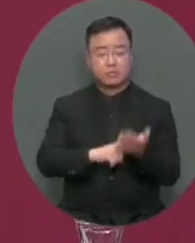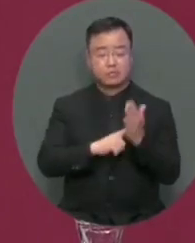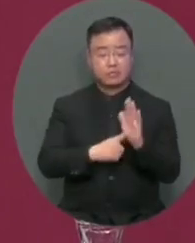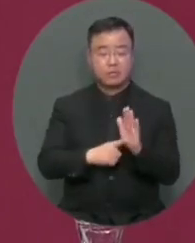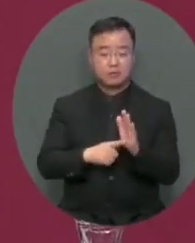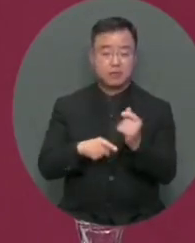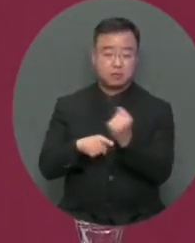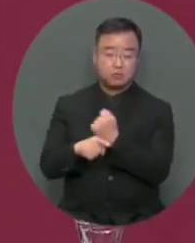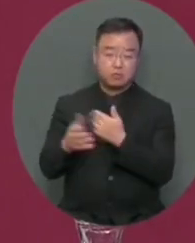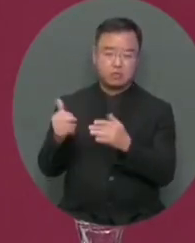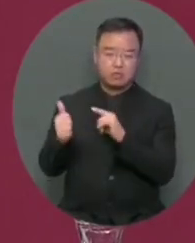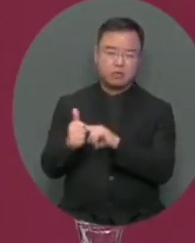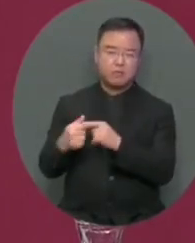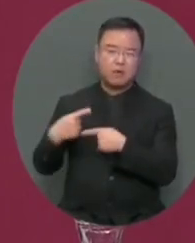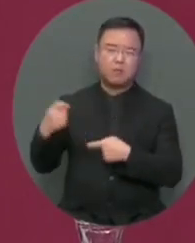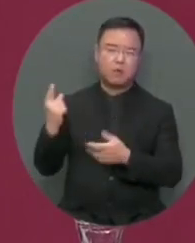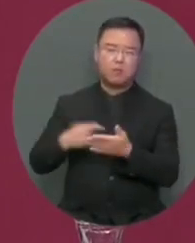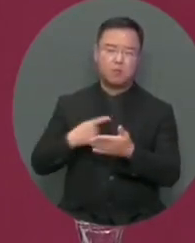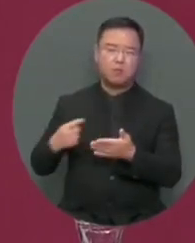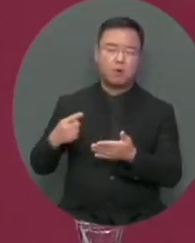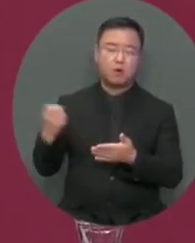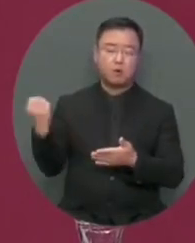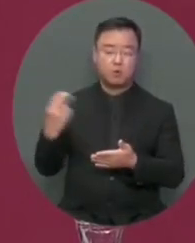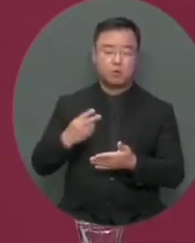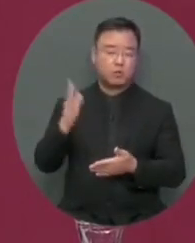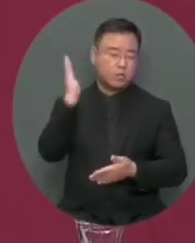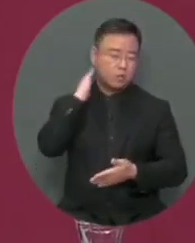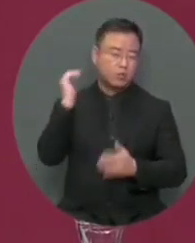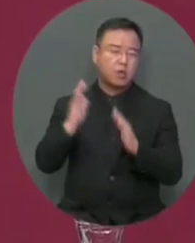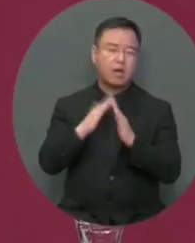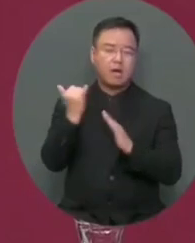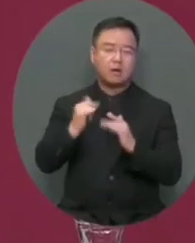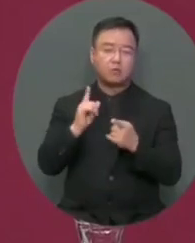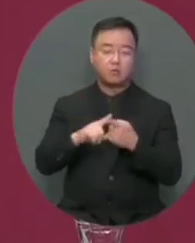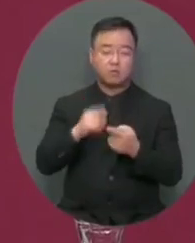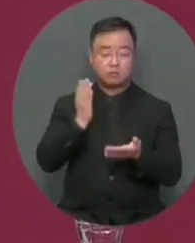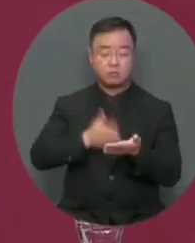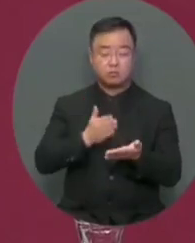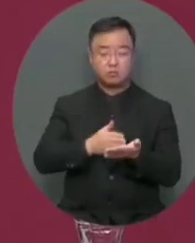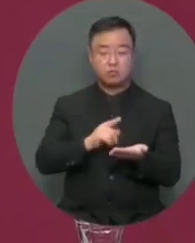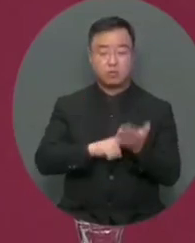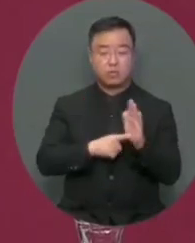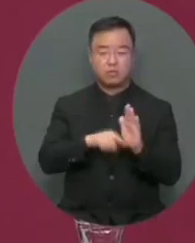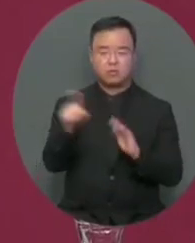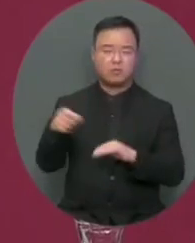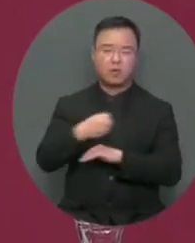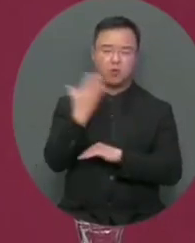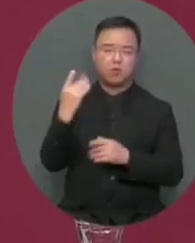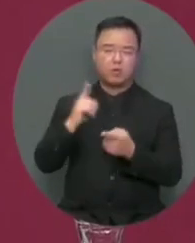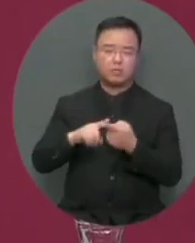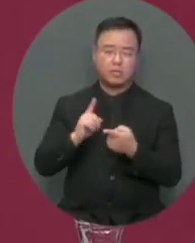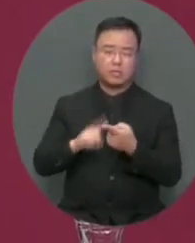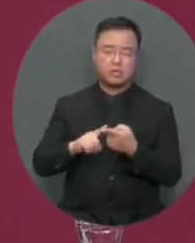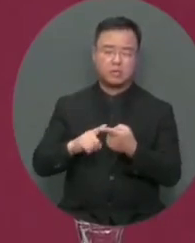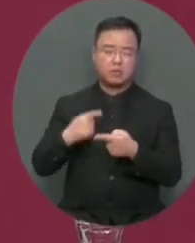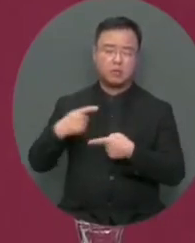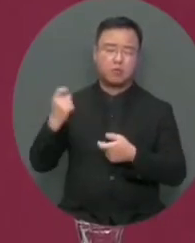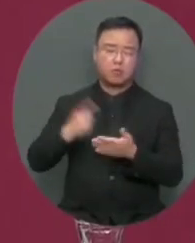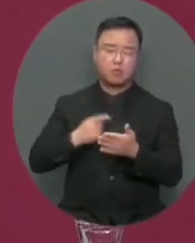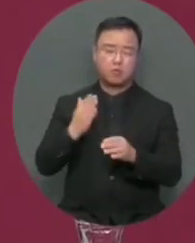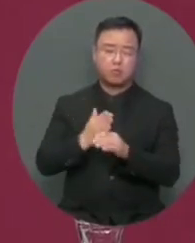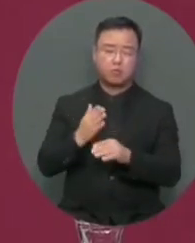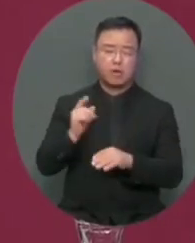언론에 보복의 칼날을 휘두르고 있습니다. 일본 총리보다 더 앞장서서 해고염수 방류 전도사로